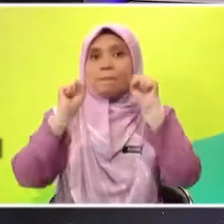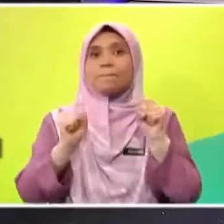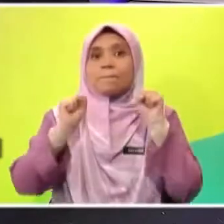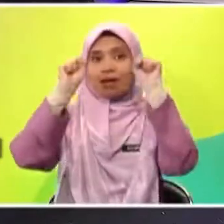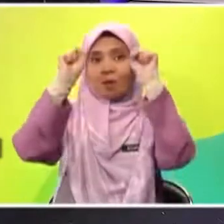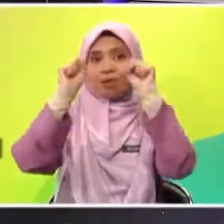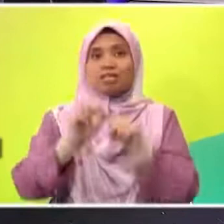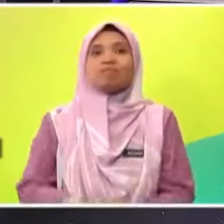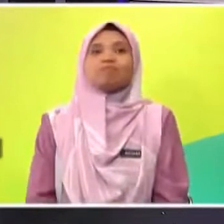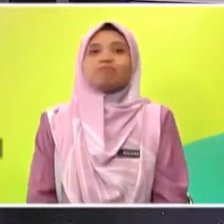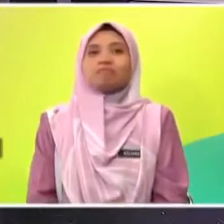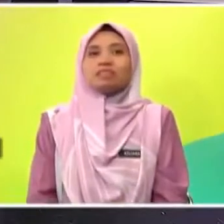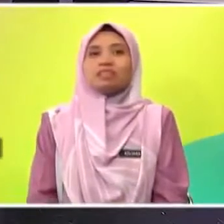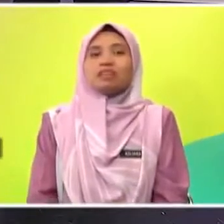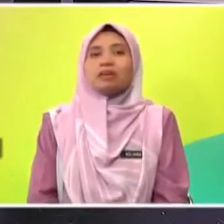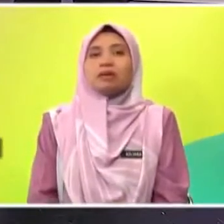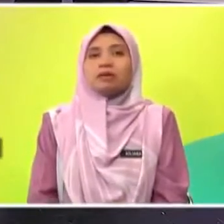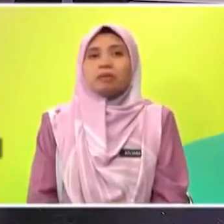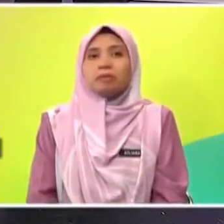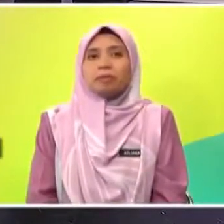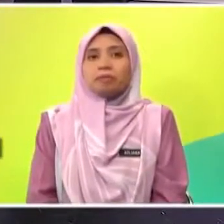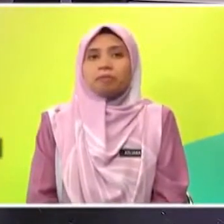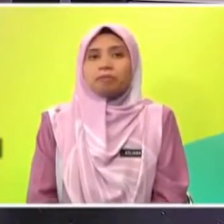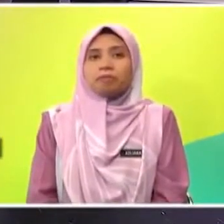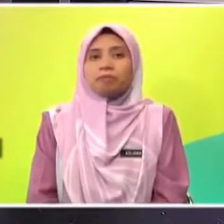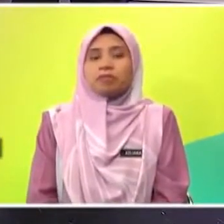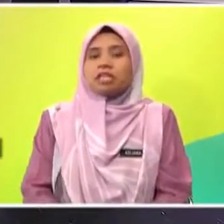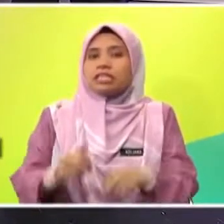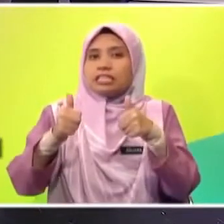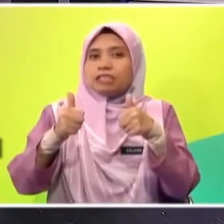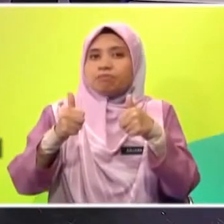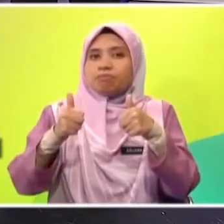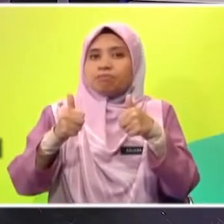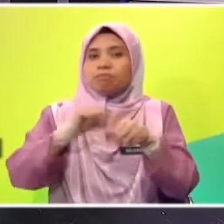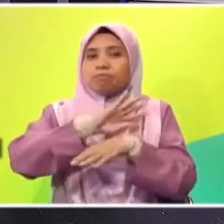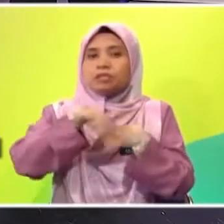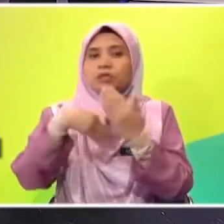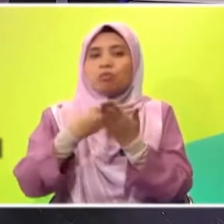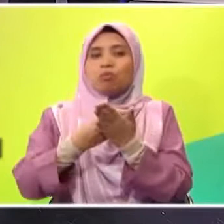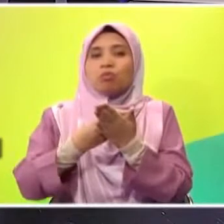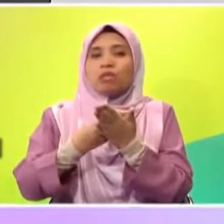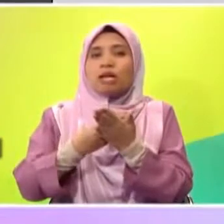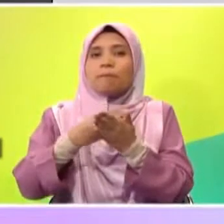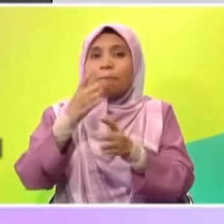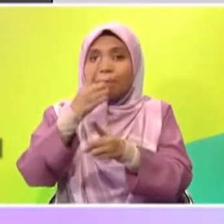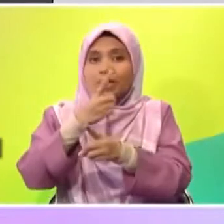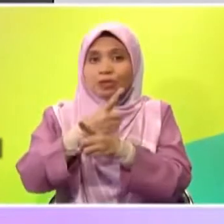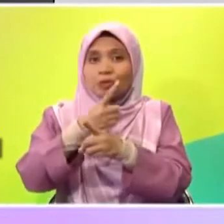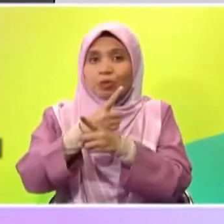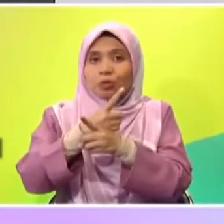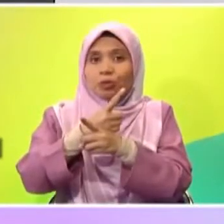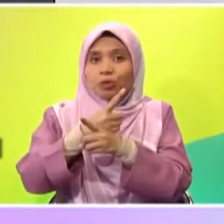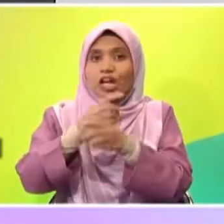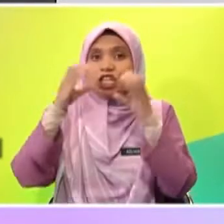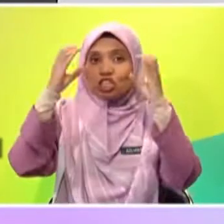hebat rumah dapat berjanji melakukan ayat yang ke-4 ini cekgu zona body di